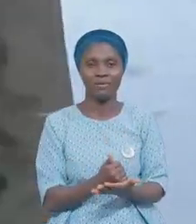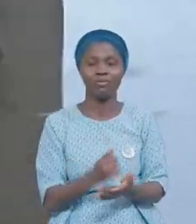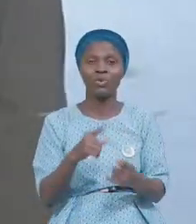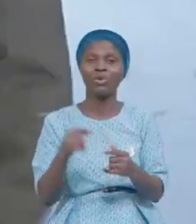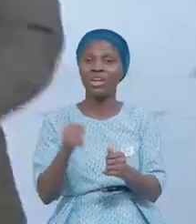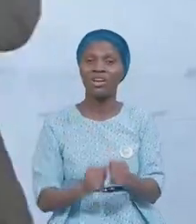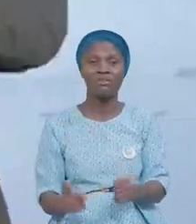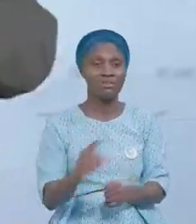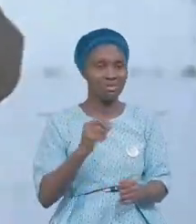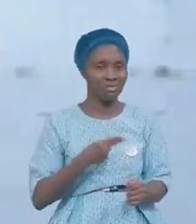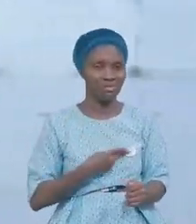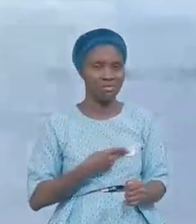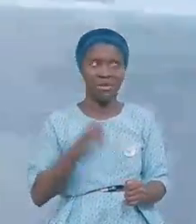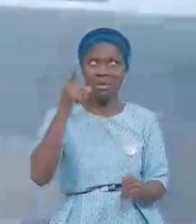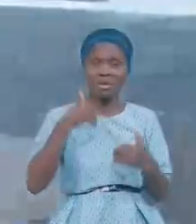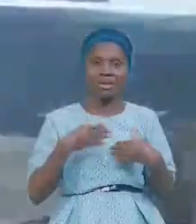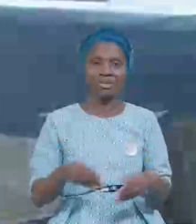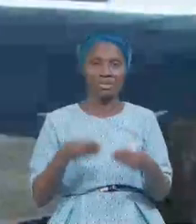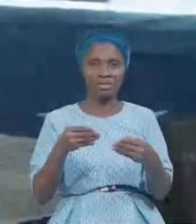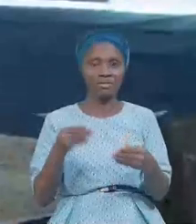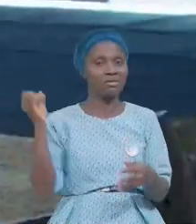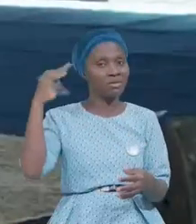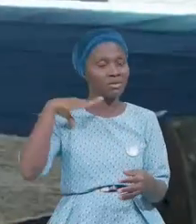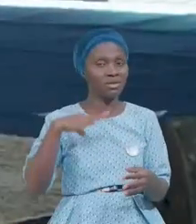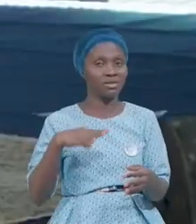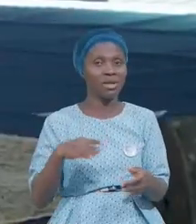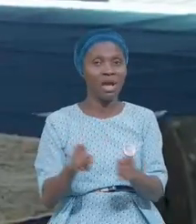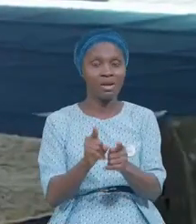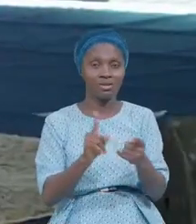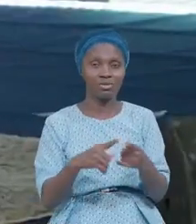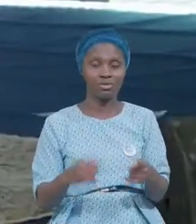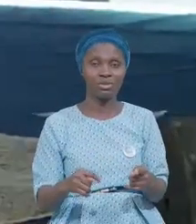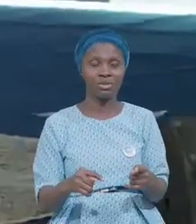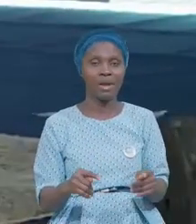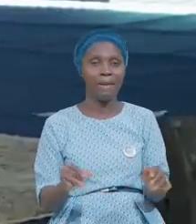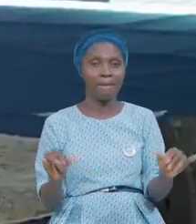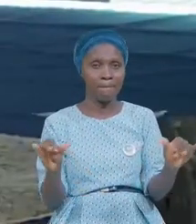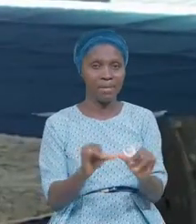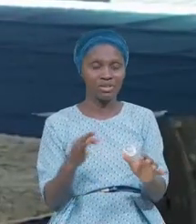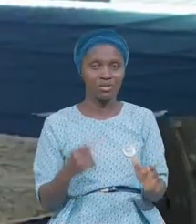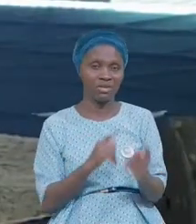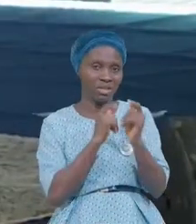donnée la grâce selon la mesure du don de Christ.